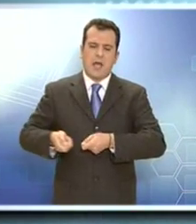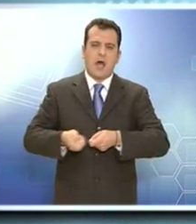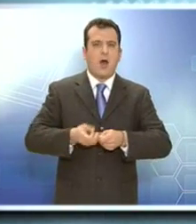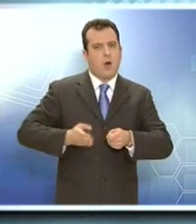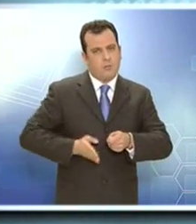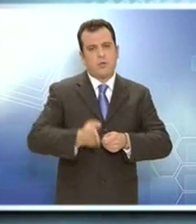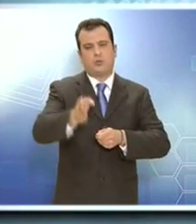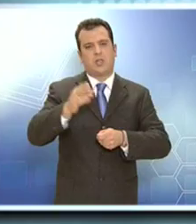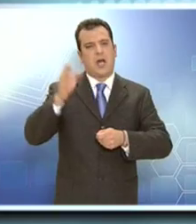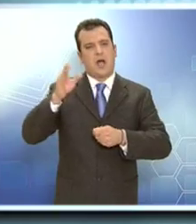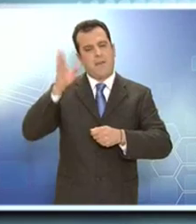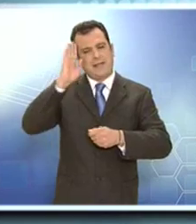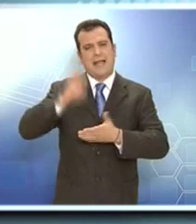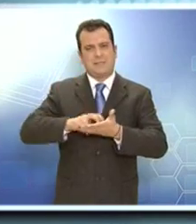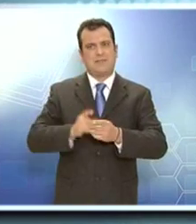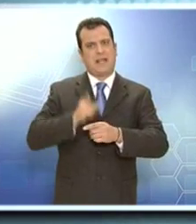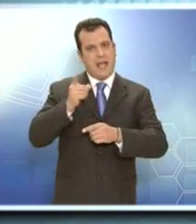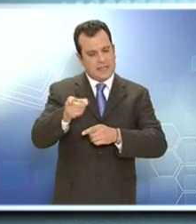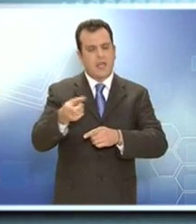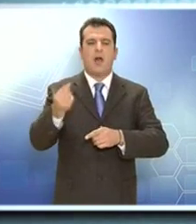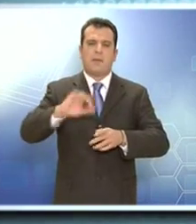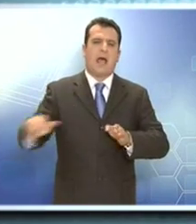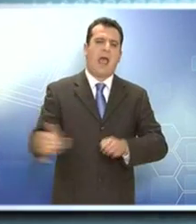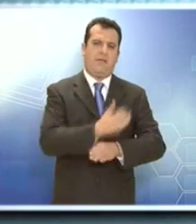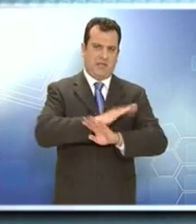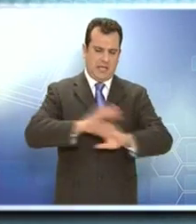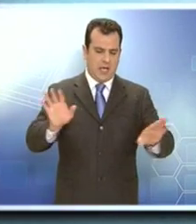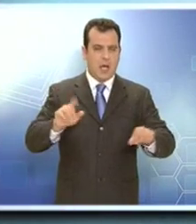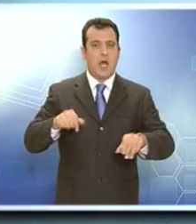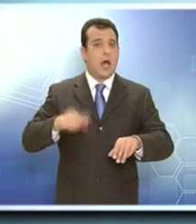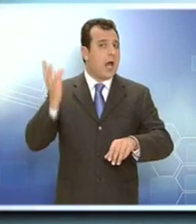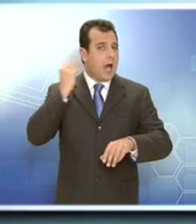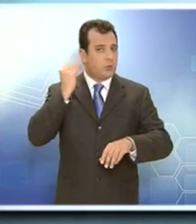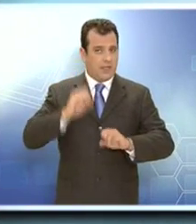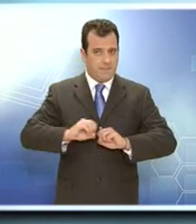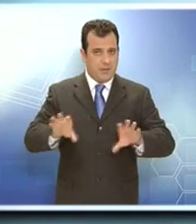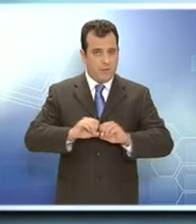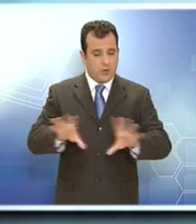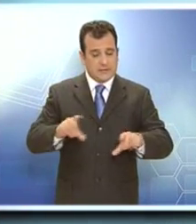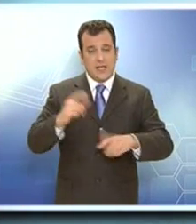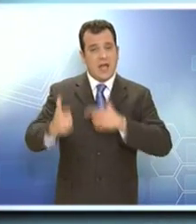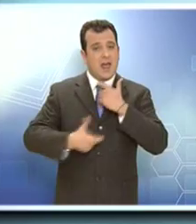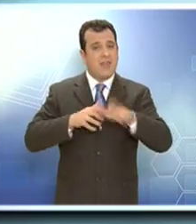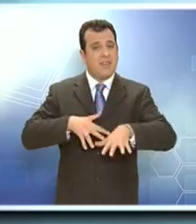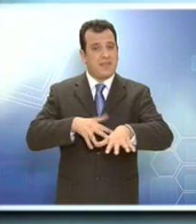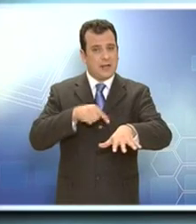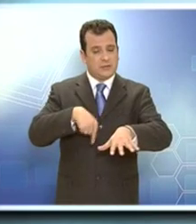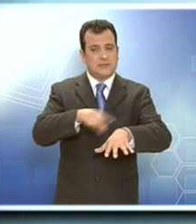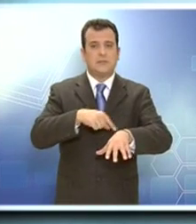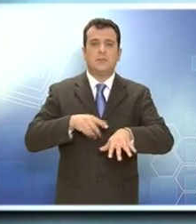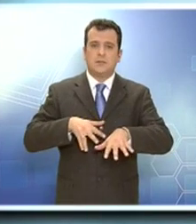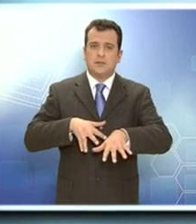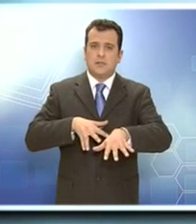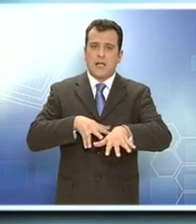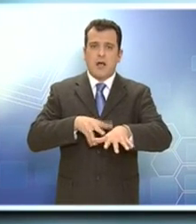Αμερικάνικη Πρεσβεία και στη συνέχεια αποχώρησαν. Να σας πω ότι υπάρχει πληροφορία ότι οι διαδηλωτές φέτος δεν θα